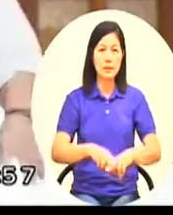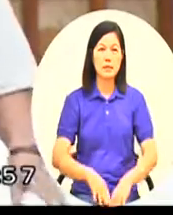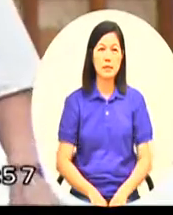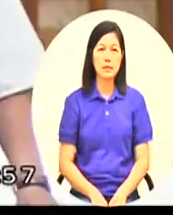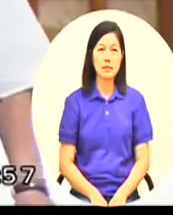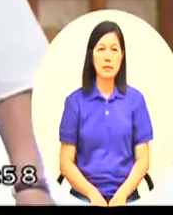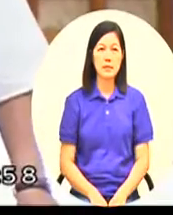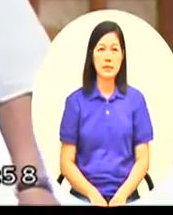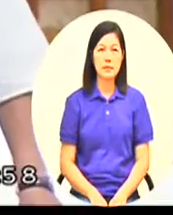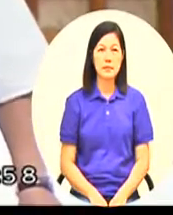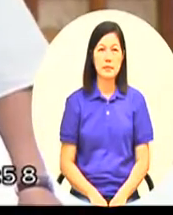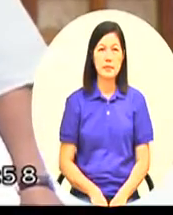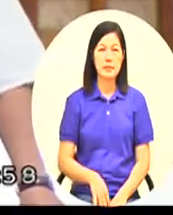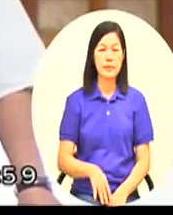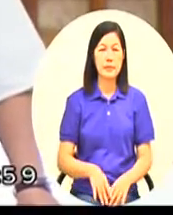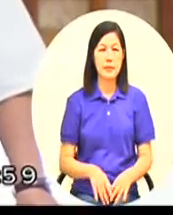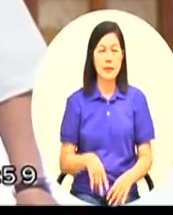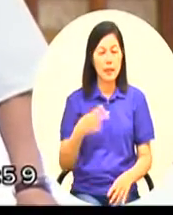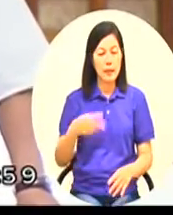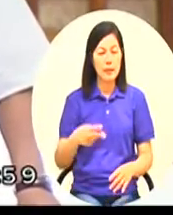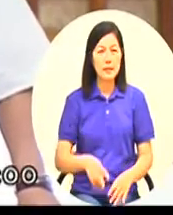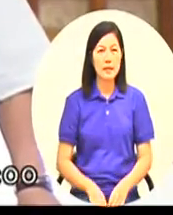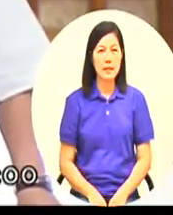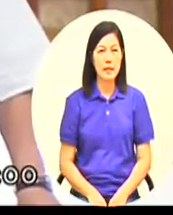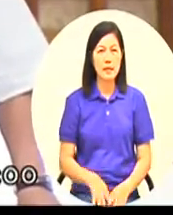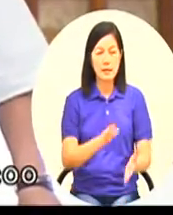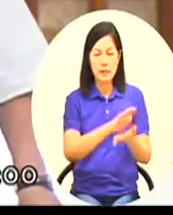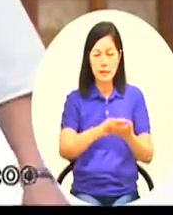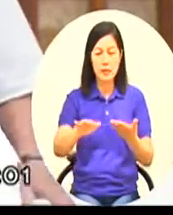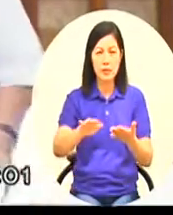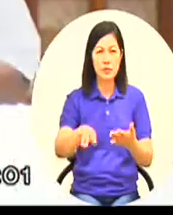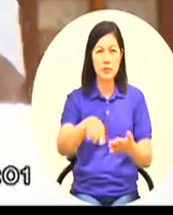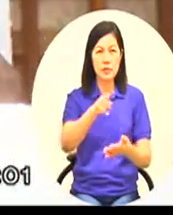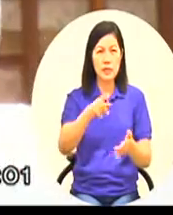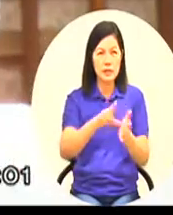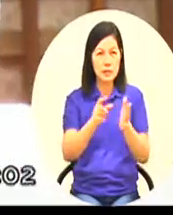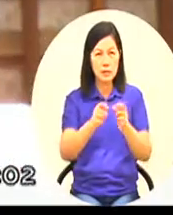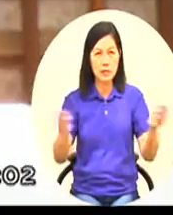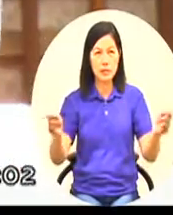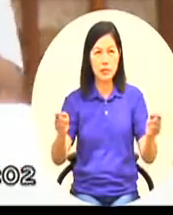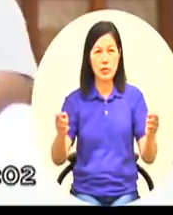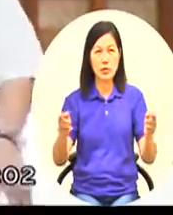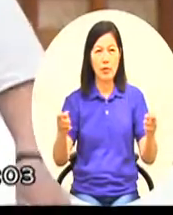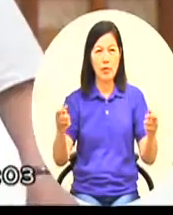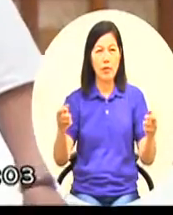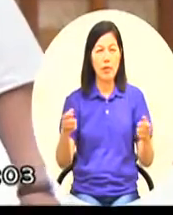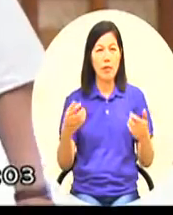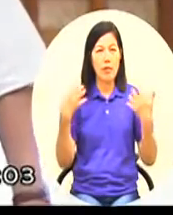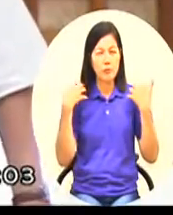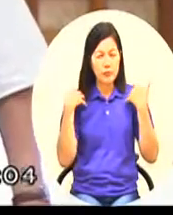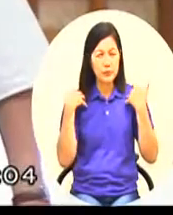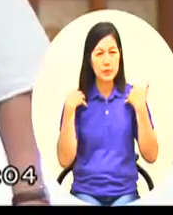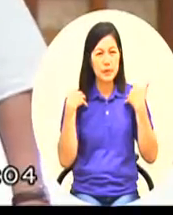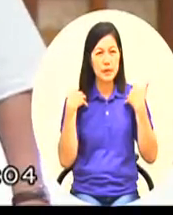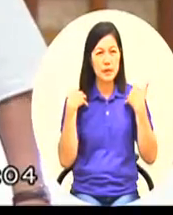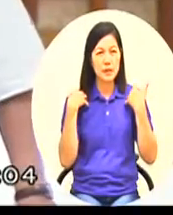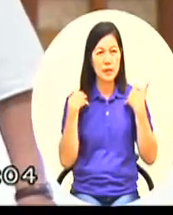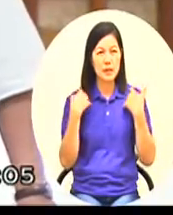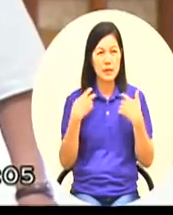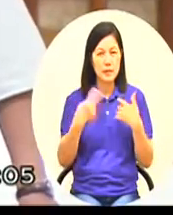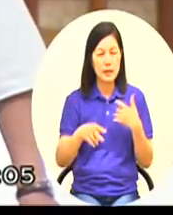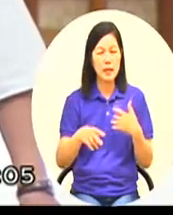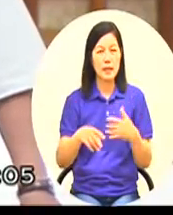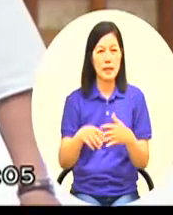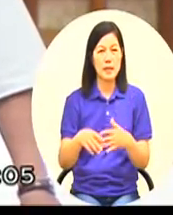好，这两分钟， 并没有办法解决我们所有的长期背负的这些需要能够政府